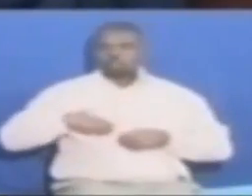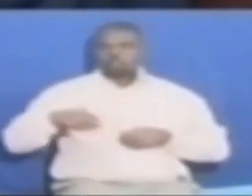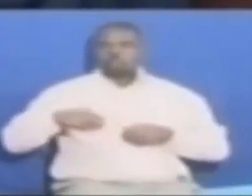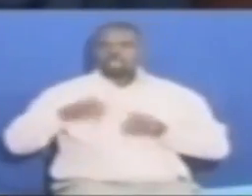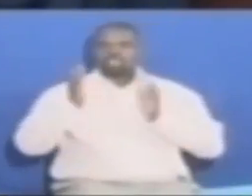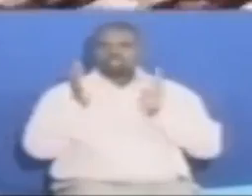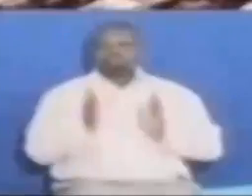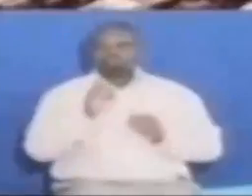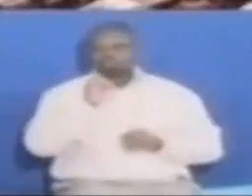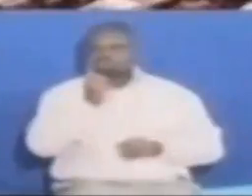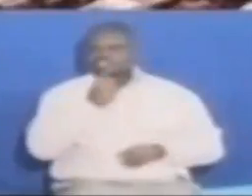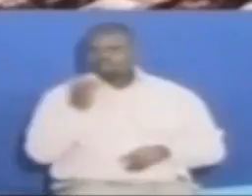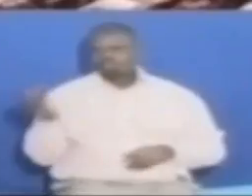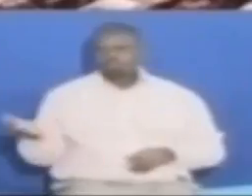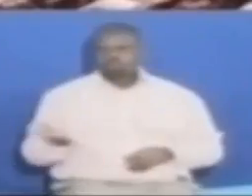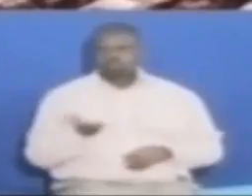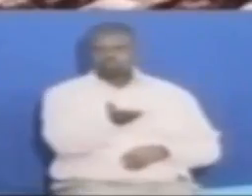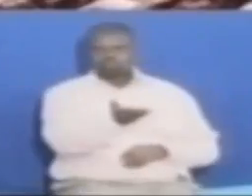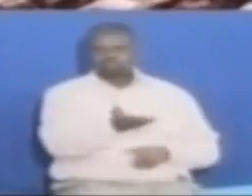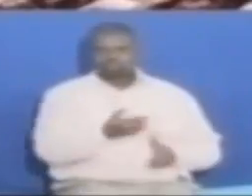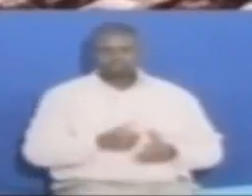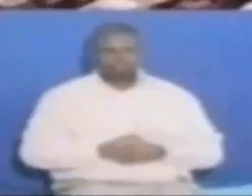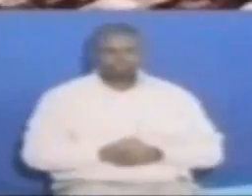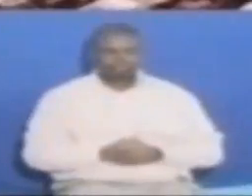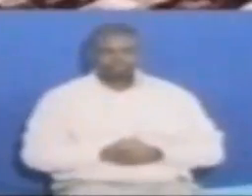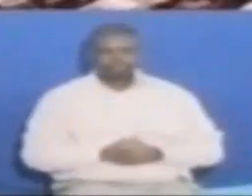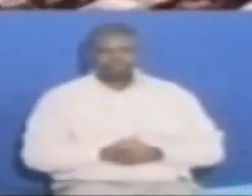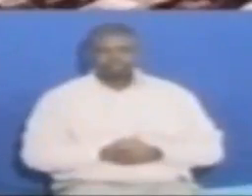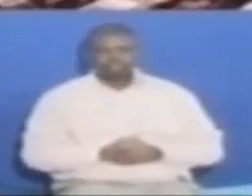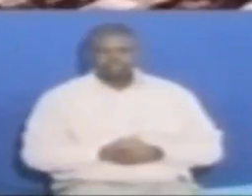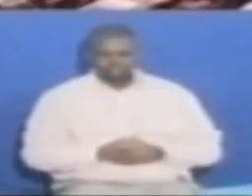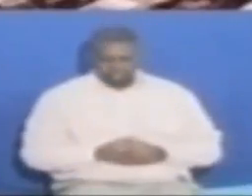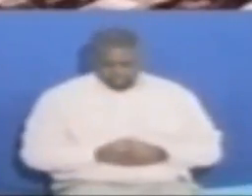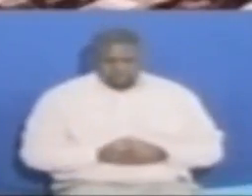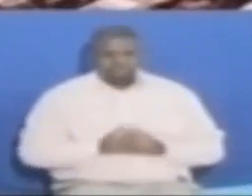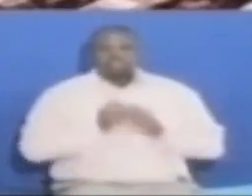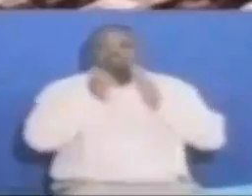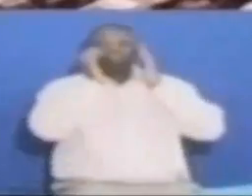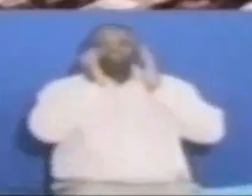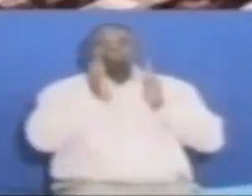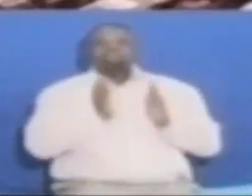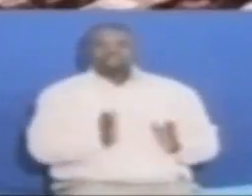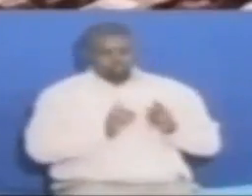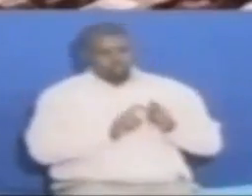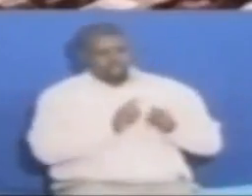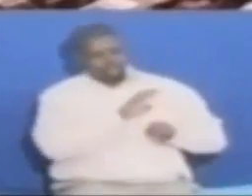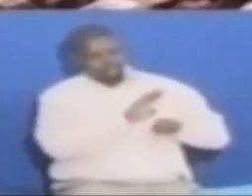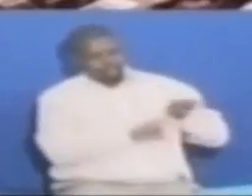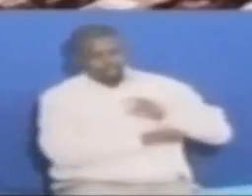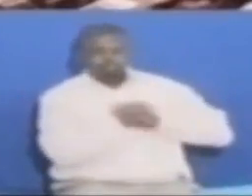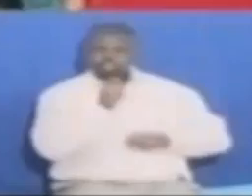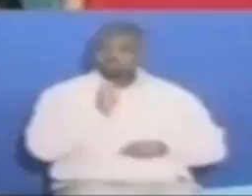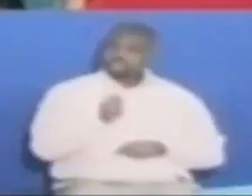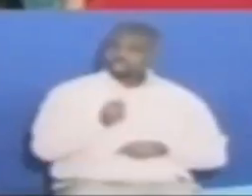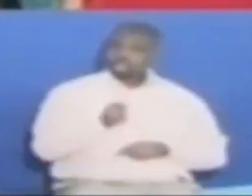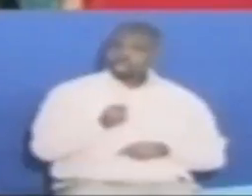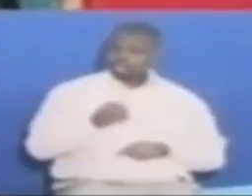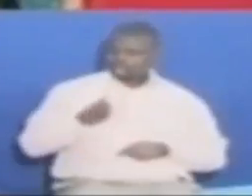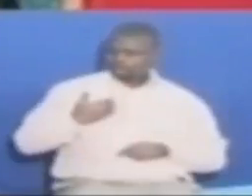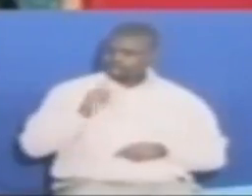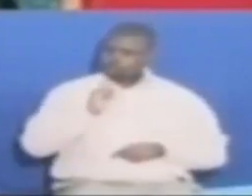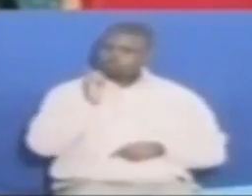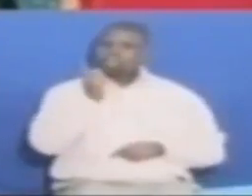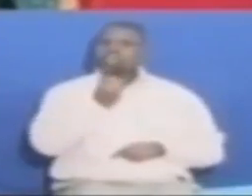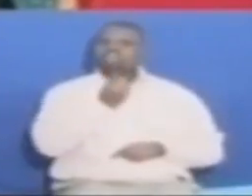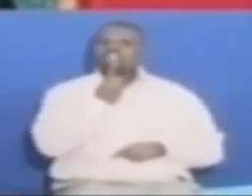Mheshimiwa Mwanne Nchemba. Asante Mheshimiwa Naibu Spika kwa kunipa nafasi na mimi niulize swali dogo la nyongeza.